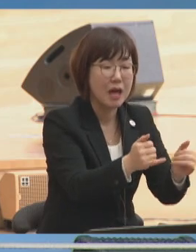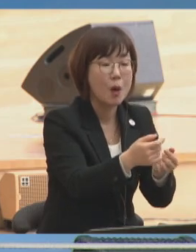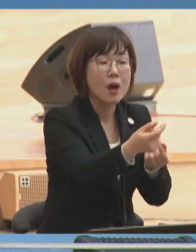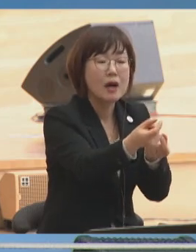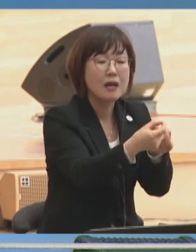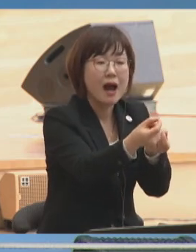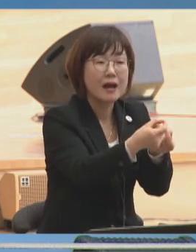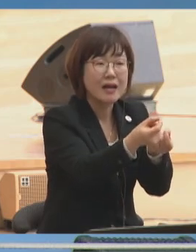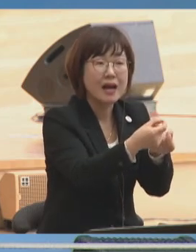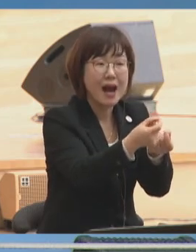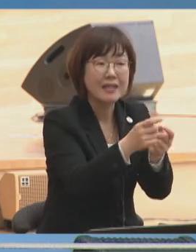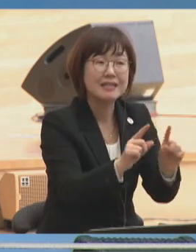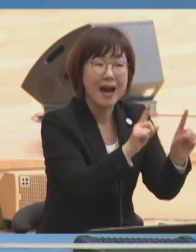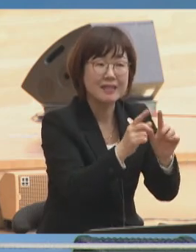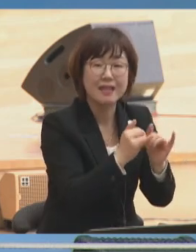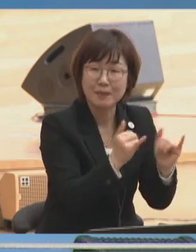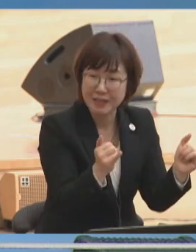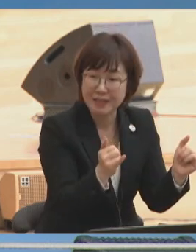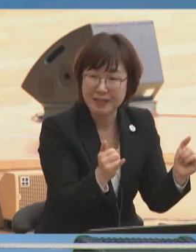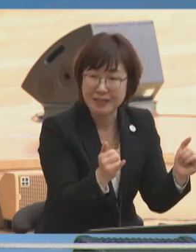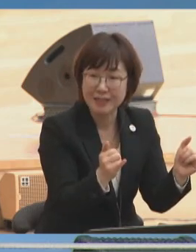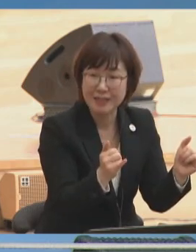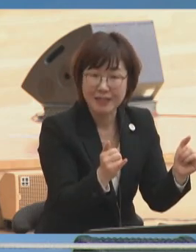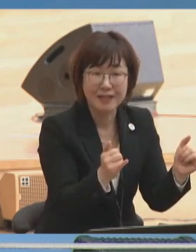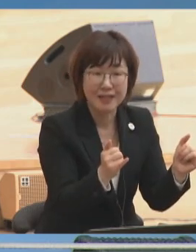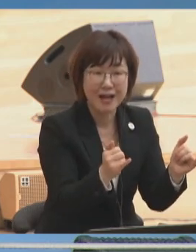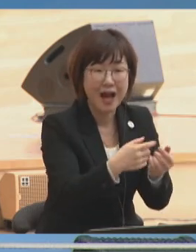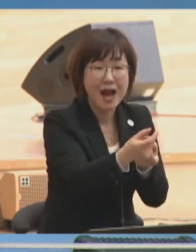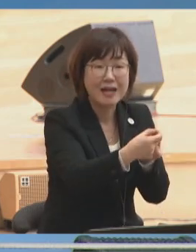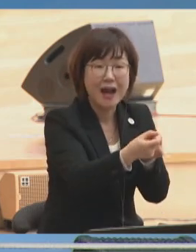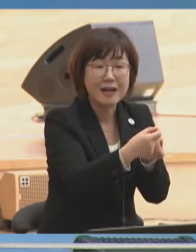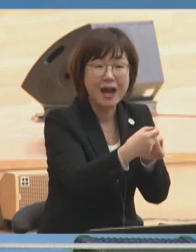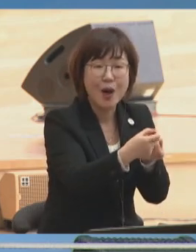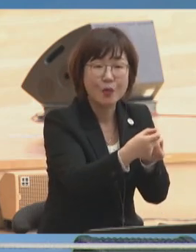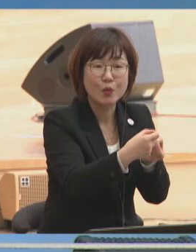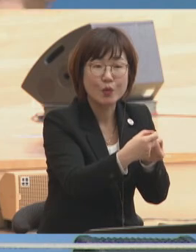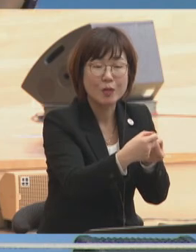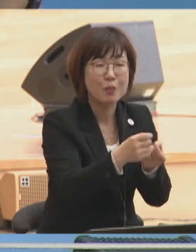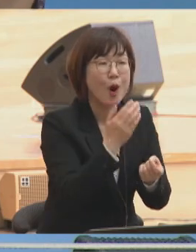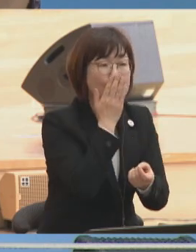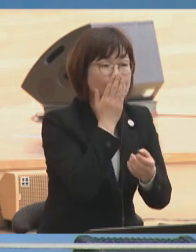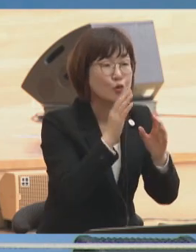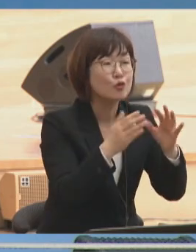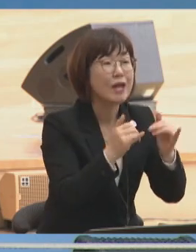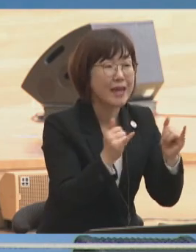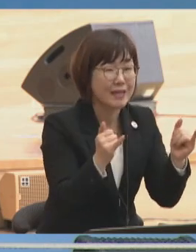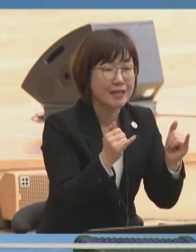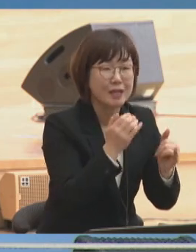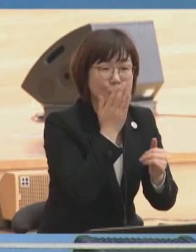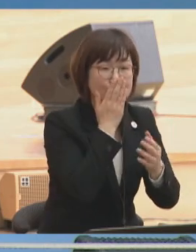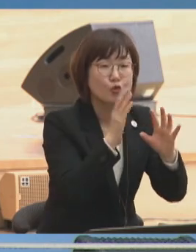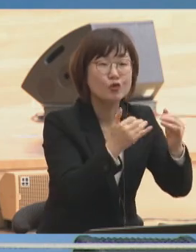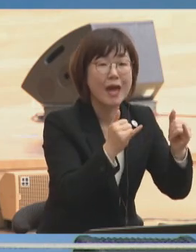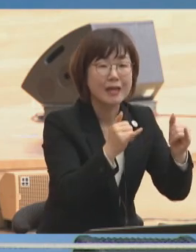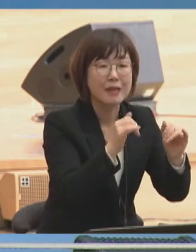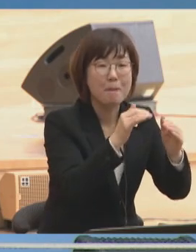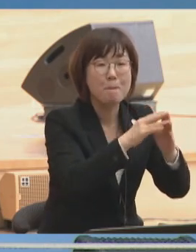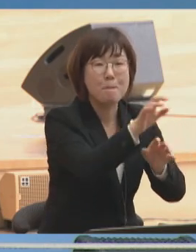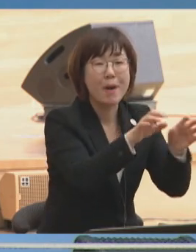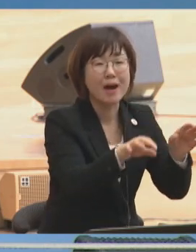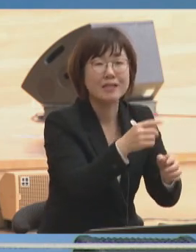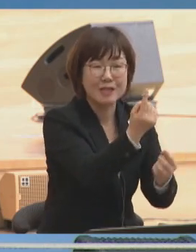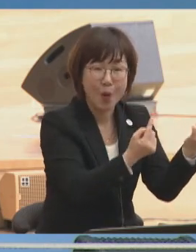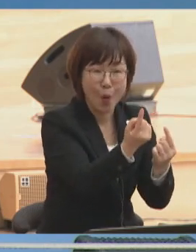가까이에 살던 사람들, 그러니까 뭐냐? 가보면 알아. 가까운 유대인들 마을에서 온 이스라엘 백성들인